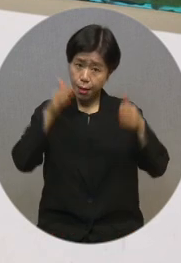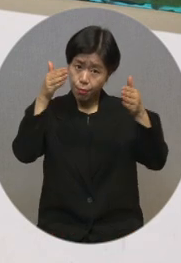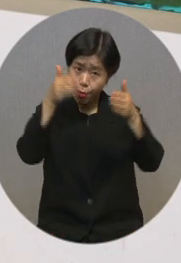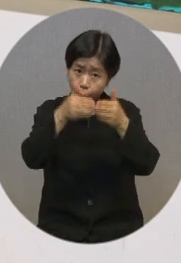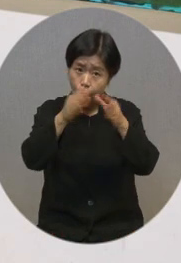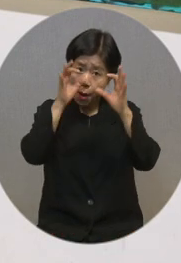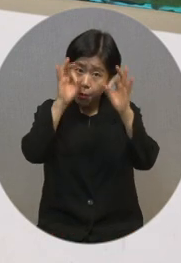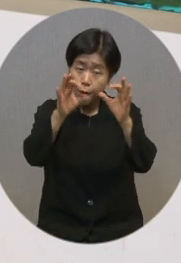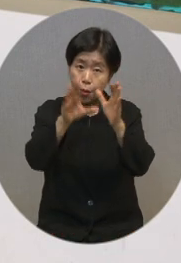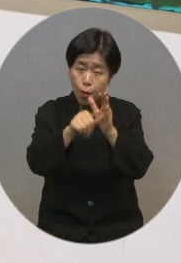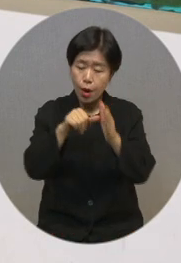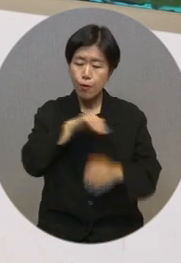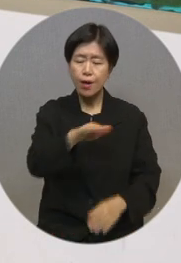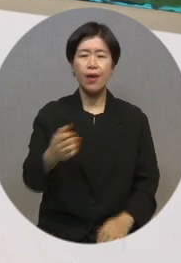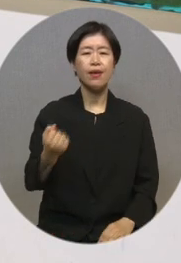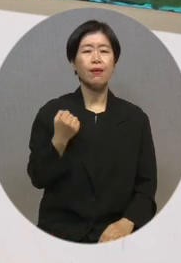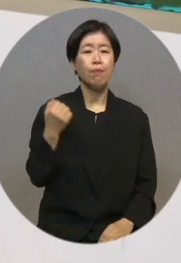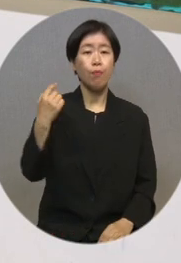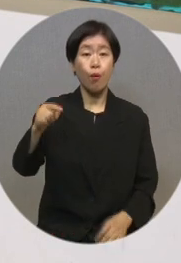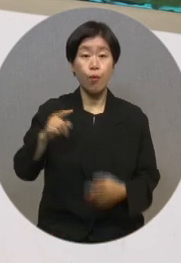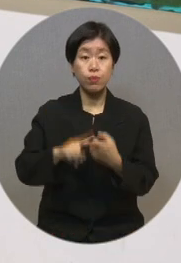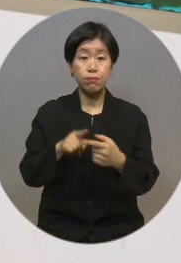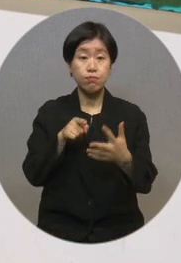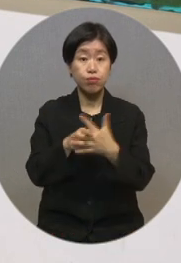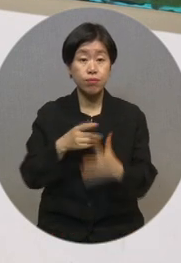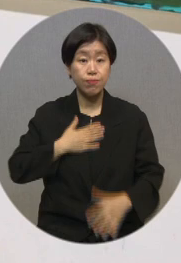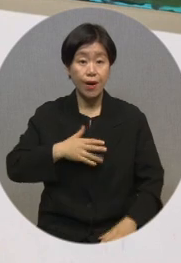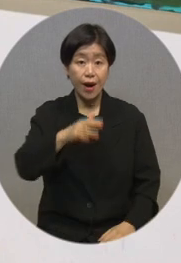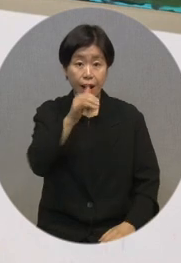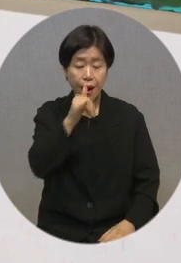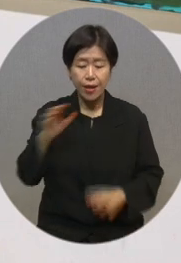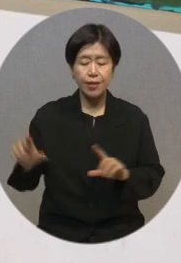우리 존재의 힘이 고양되고 삶의 의미를